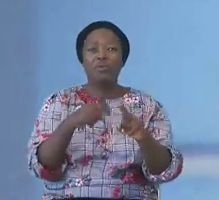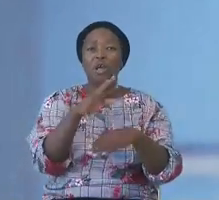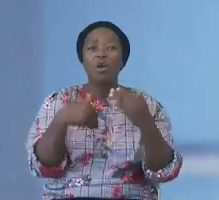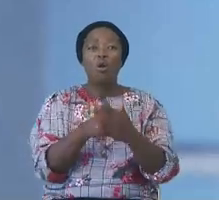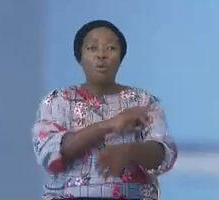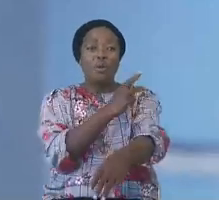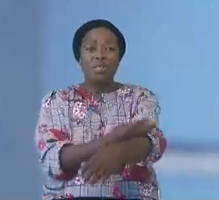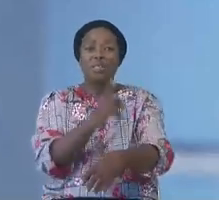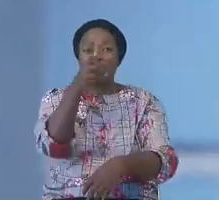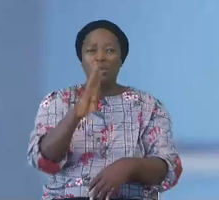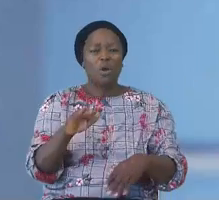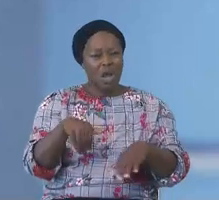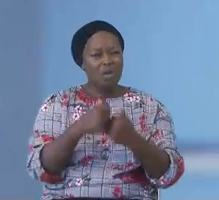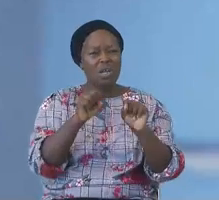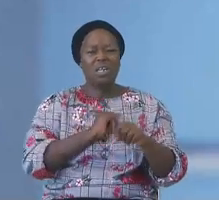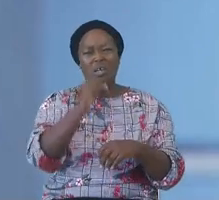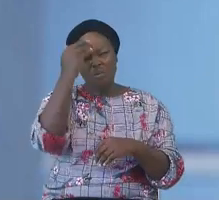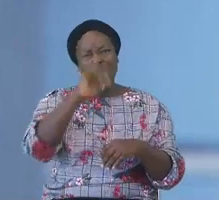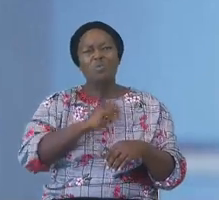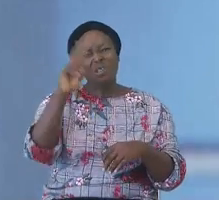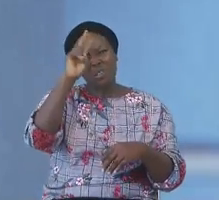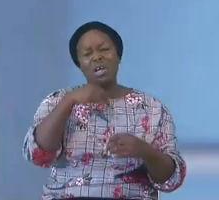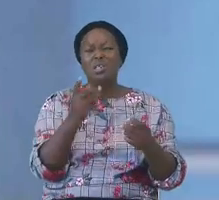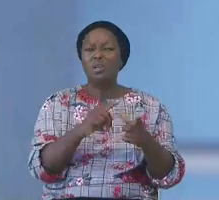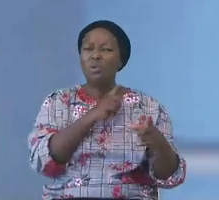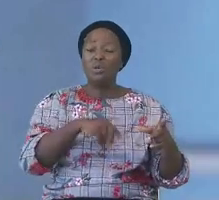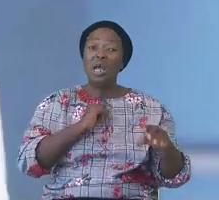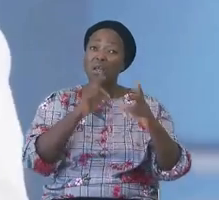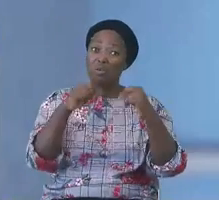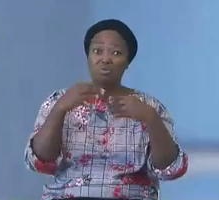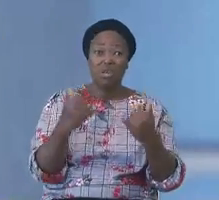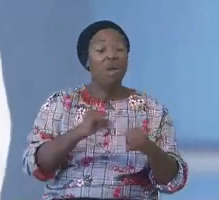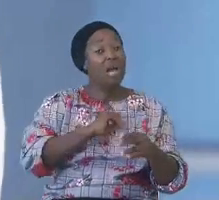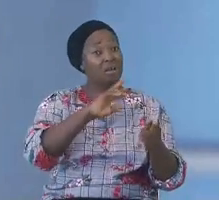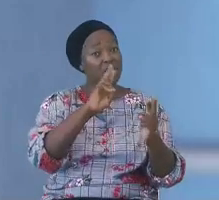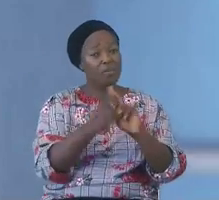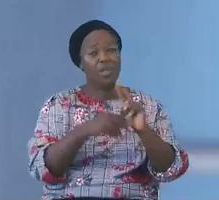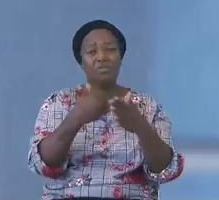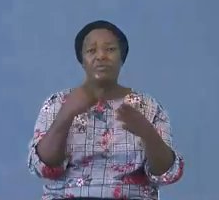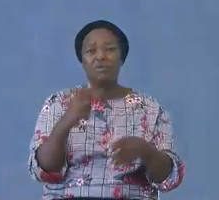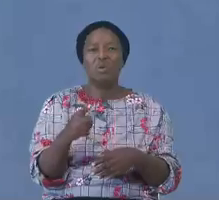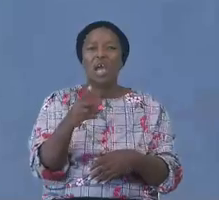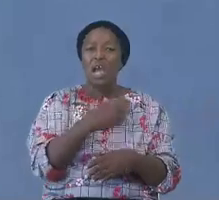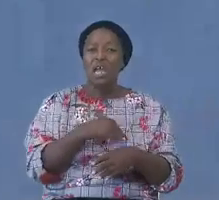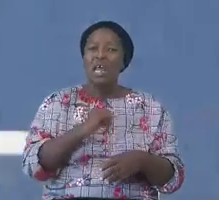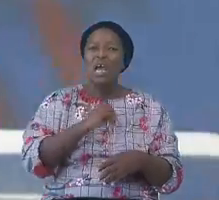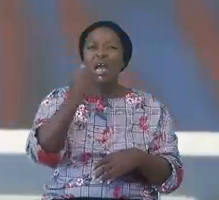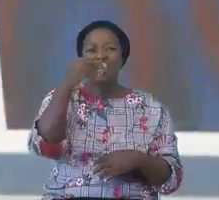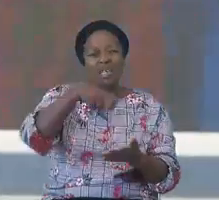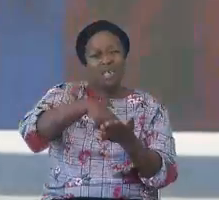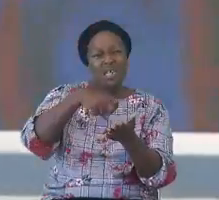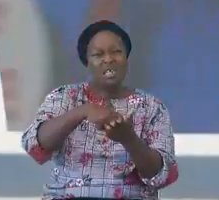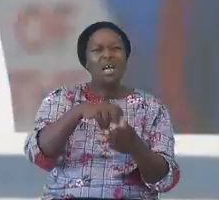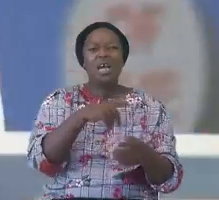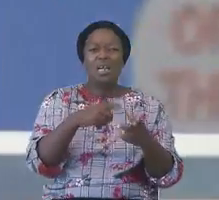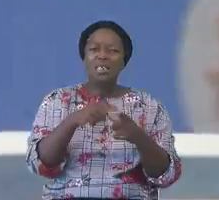m'atterrir dans la destruction, la séparation éternelle avec Dieu. Comment est-ce que je pourrais le savoir? J'étais dans l'ignorance. Seigneur, je